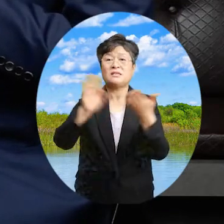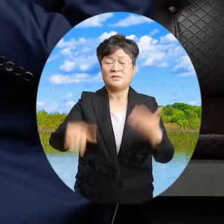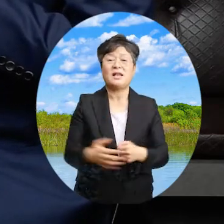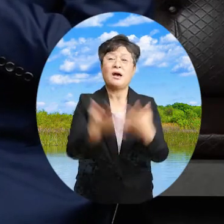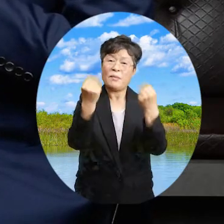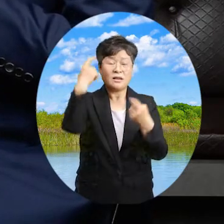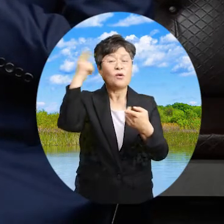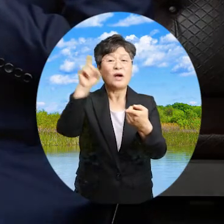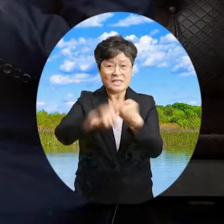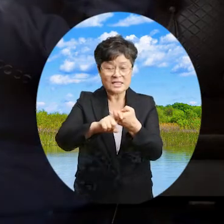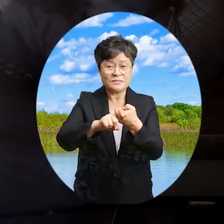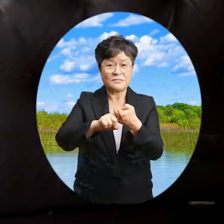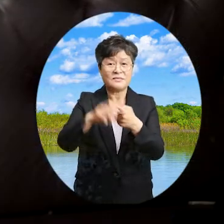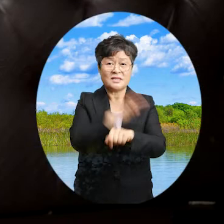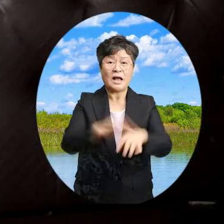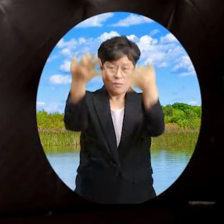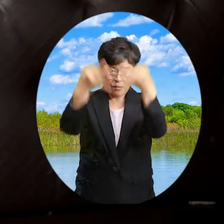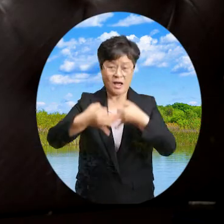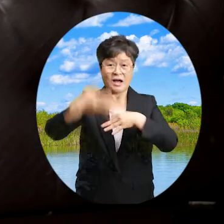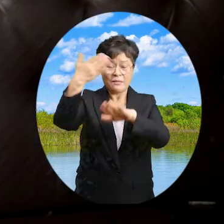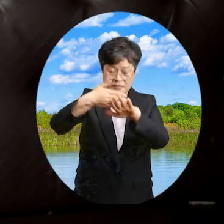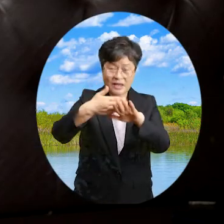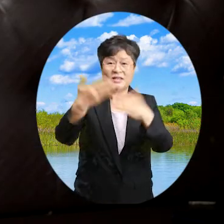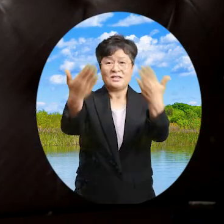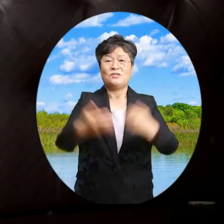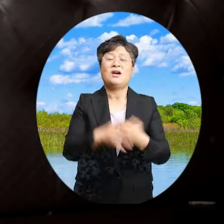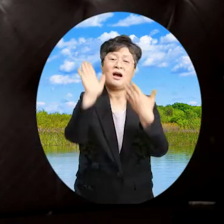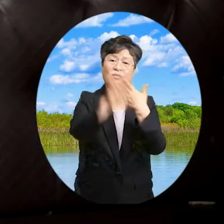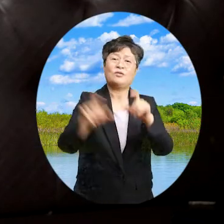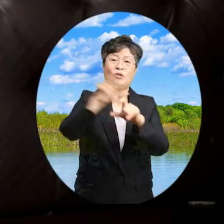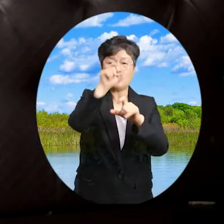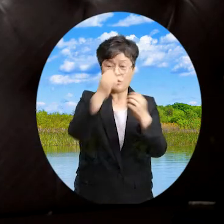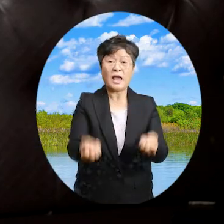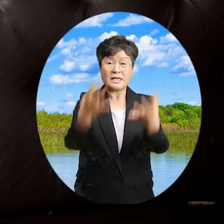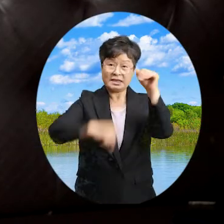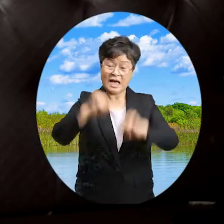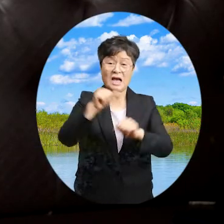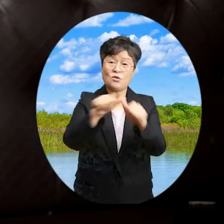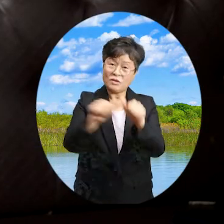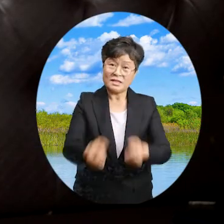지키기 위한 노력 많이 부탁드립니다. 예, 이제 마지막 공연을 보고 마치겠습니다.